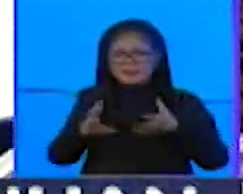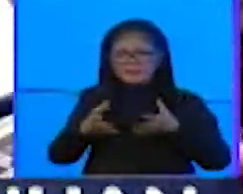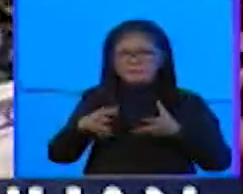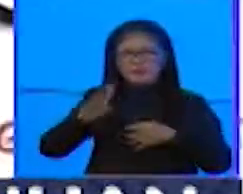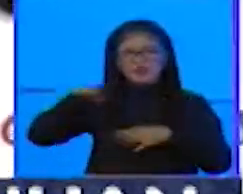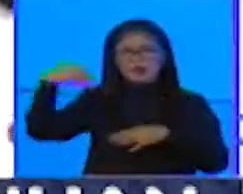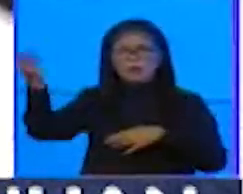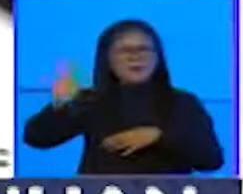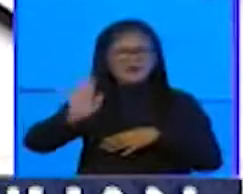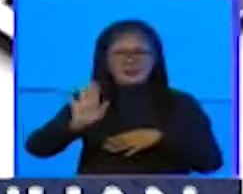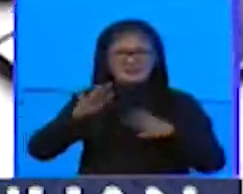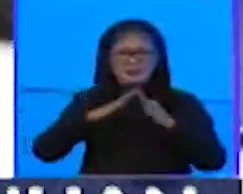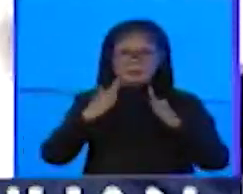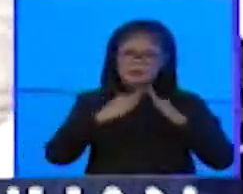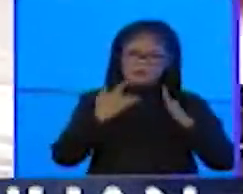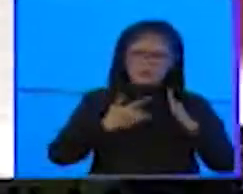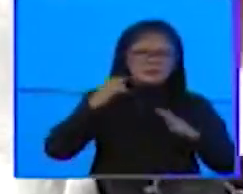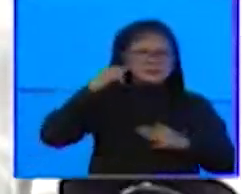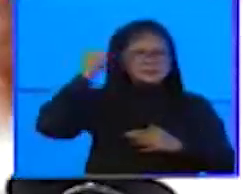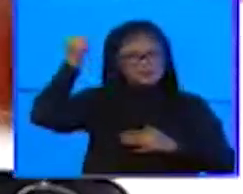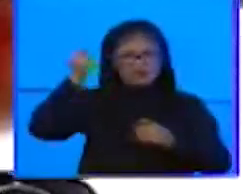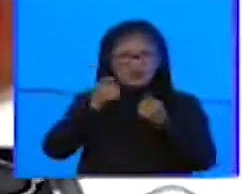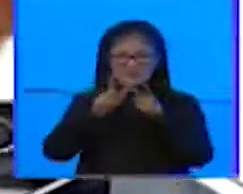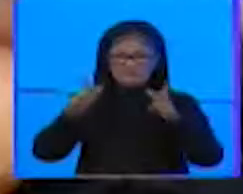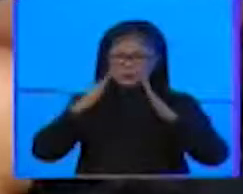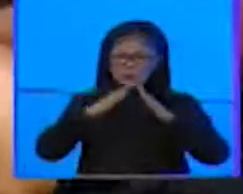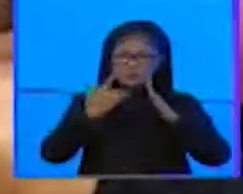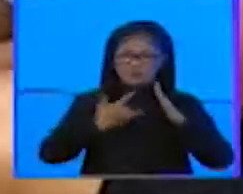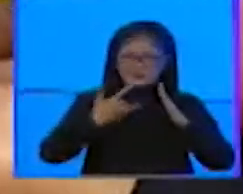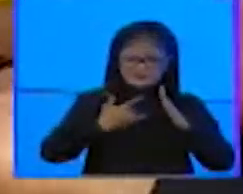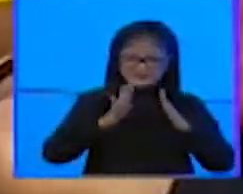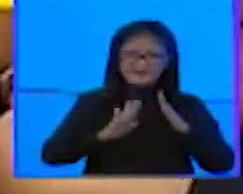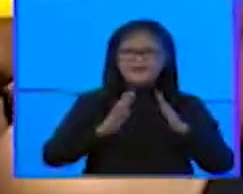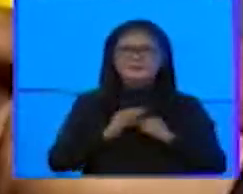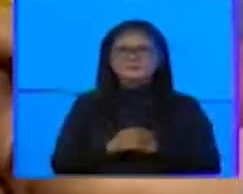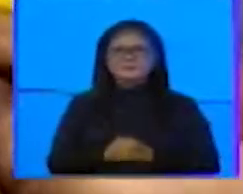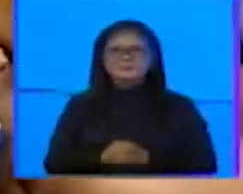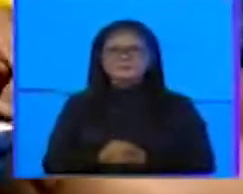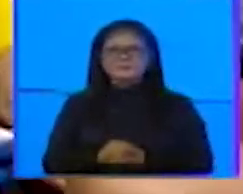kreatif dan produktif dengan tetap liburan di rumah saja. Dari Bekasi, Jawa Barat, Tim Liputan laporkan.